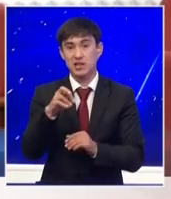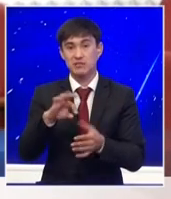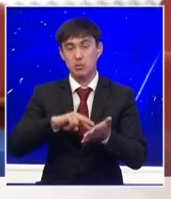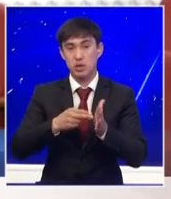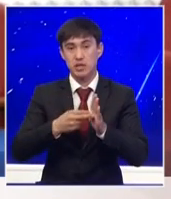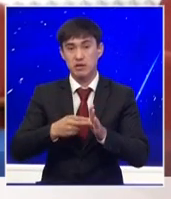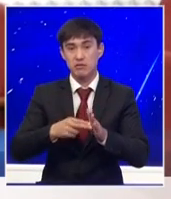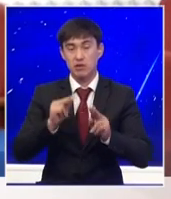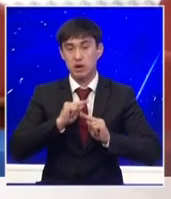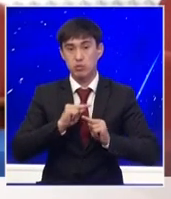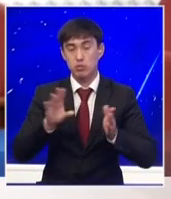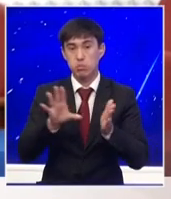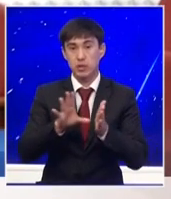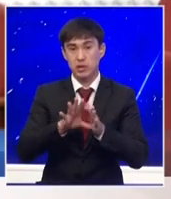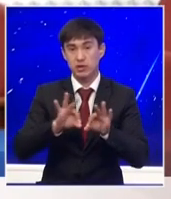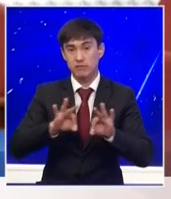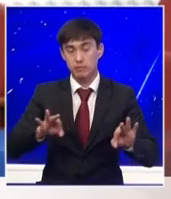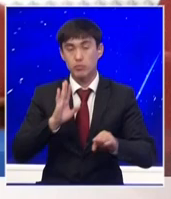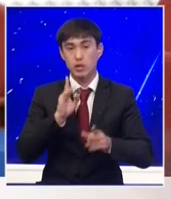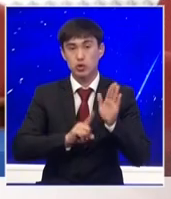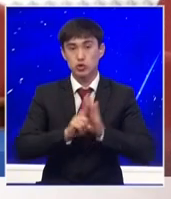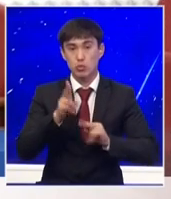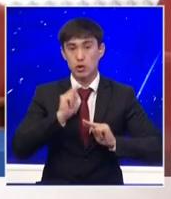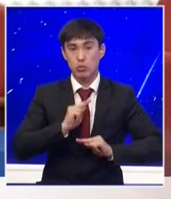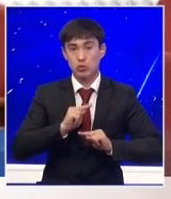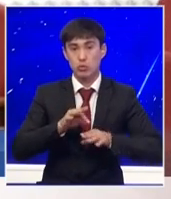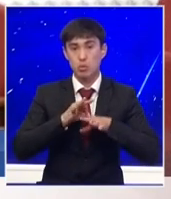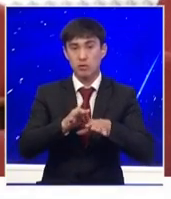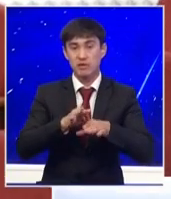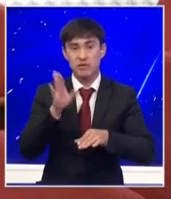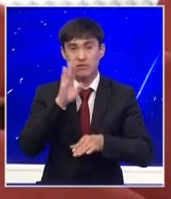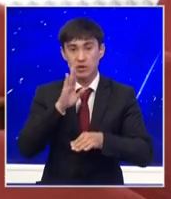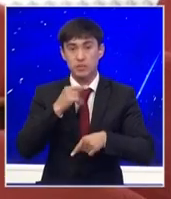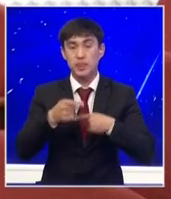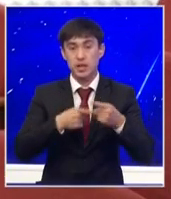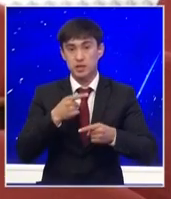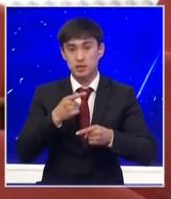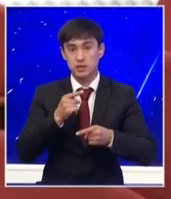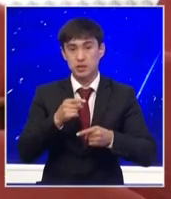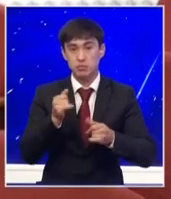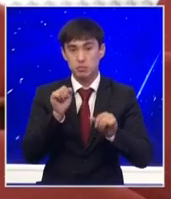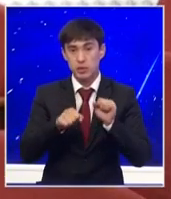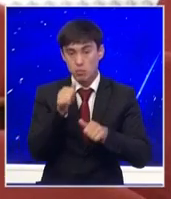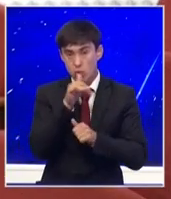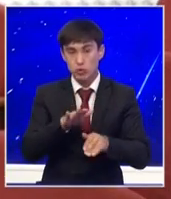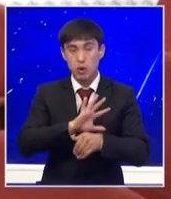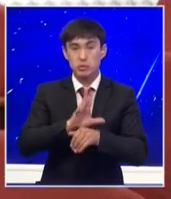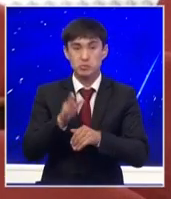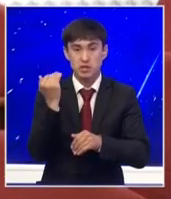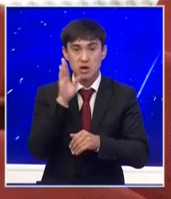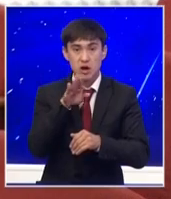электричества как только проведем сеть начнем работу по проведению воды а потому мы пока не можем